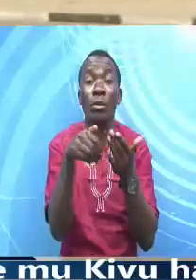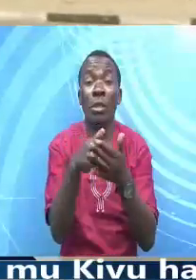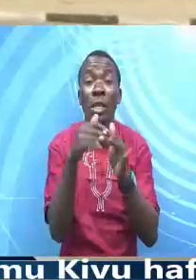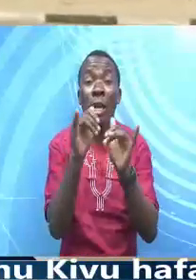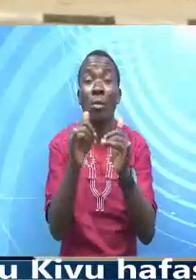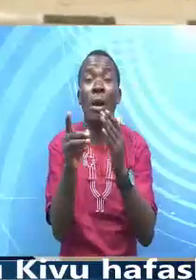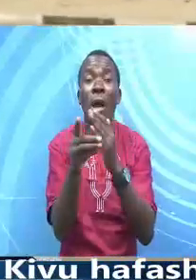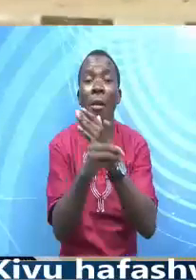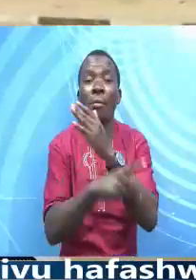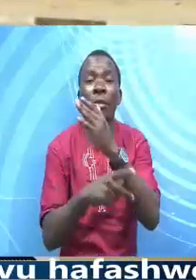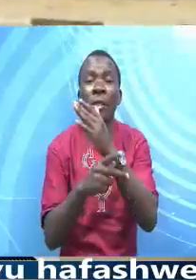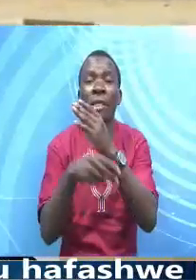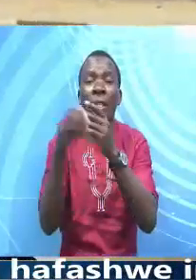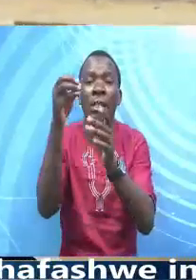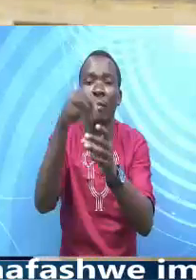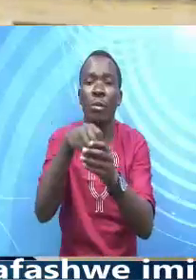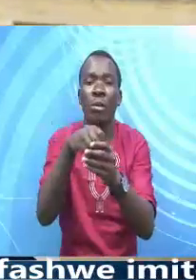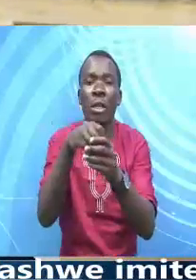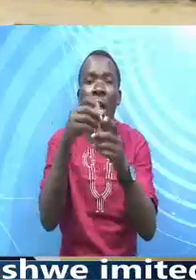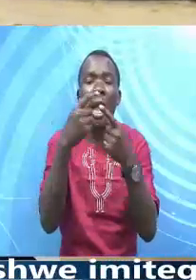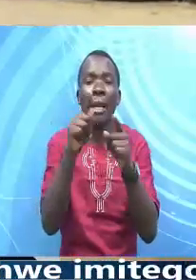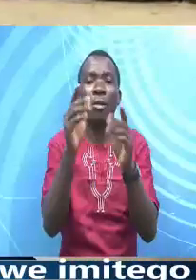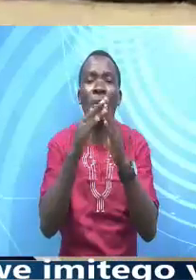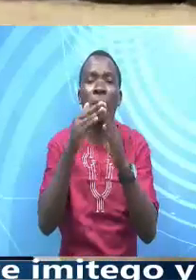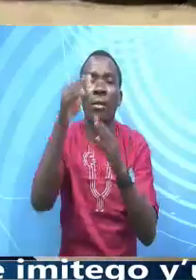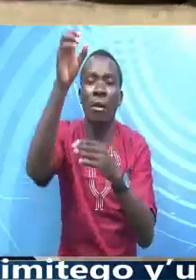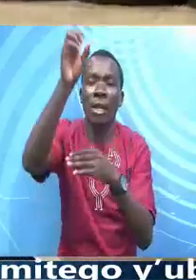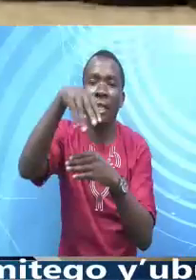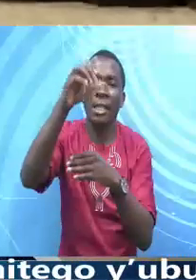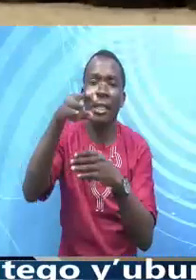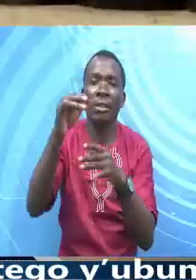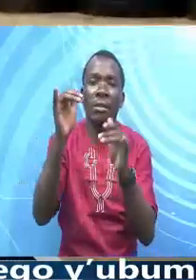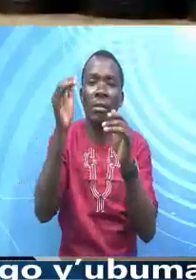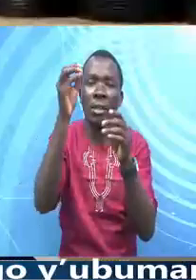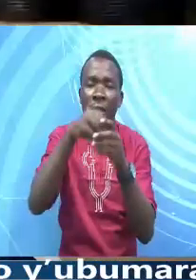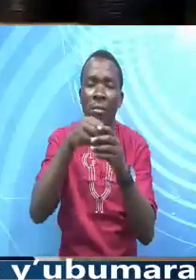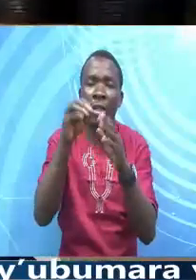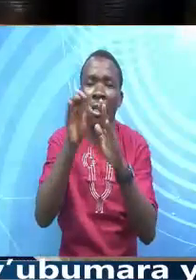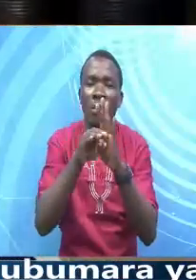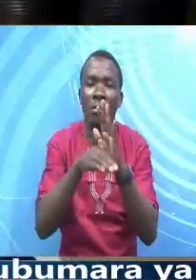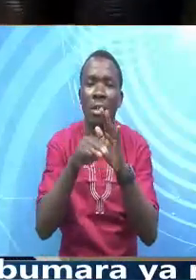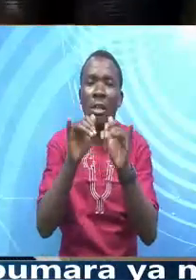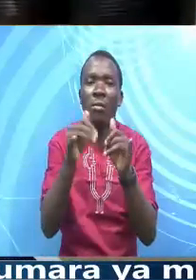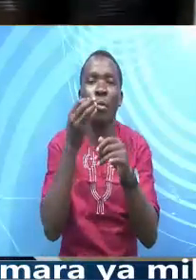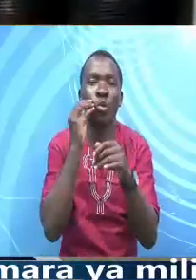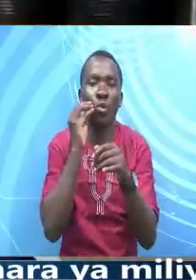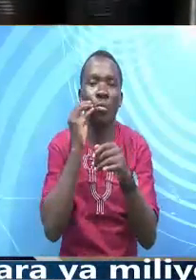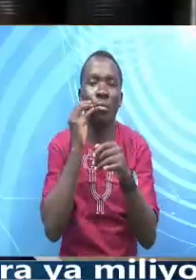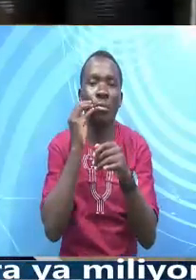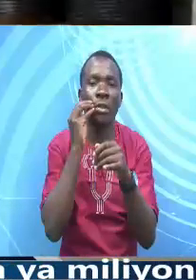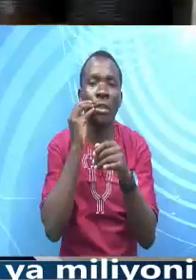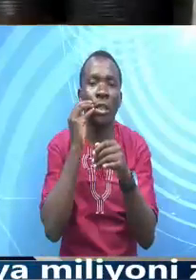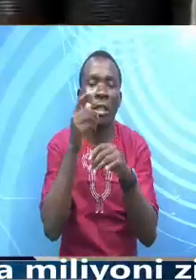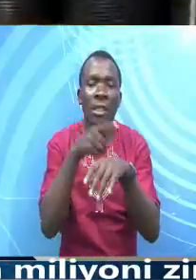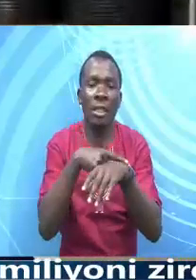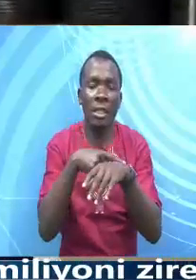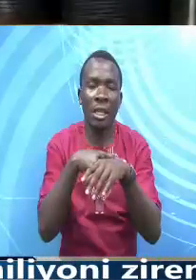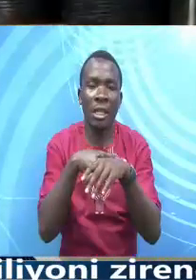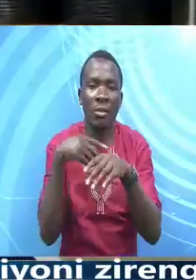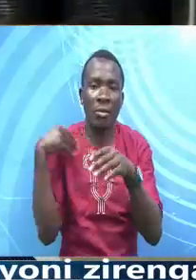ntara aherereyemo, naho umujyi wa Kigali ugashyirwa muri gahunda ya guma mu rugo by'umwihariko. Isaha yo kugera mu